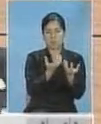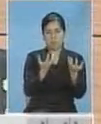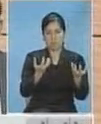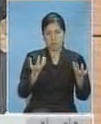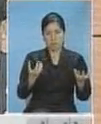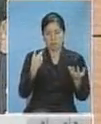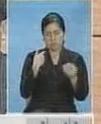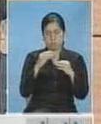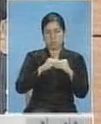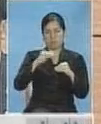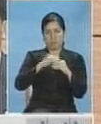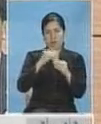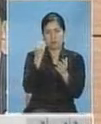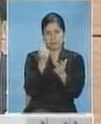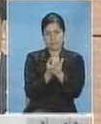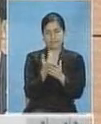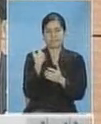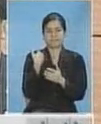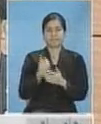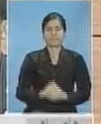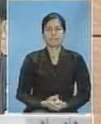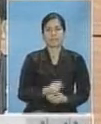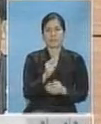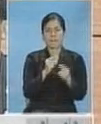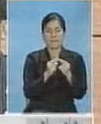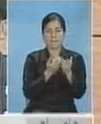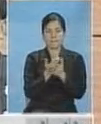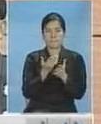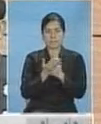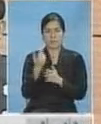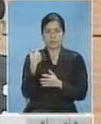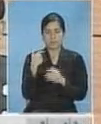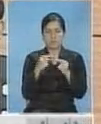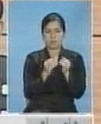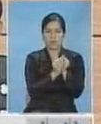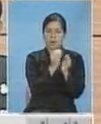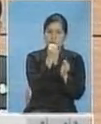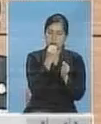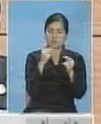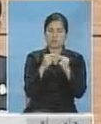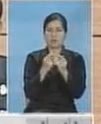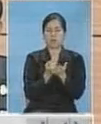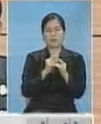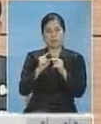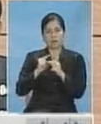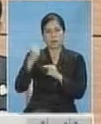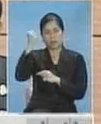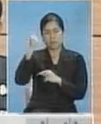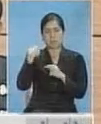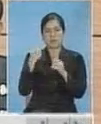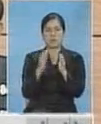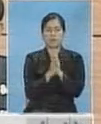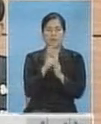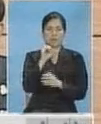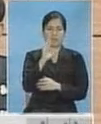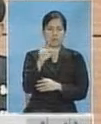และบริการซึ่งตรงนี้ก็สะท้อนให้เห็นถึงค่าจ่ายครัวเรือนทั้งค่าอาหารและค่าเดินทางรวมกันประมาณ 55%